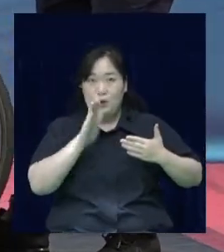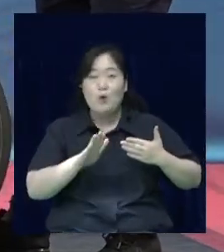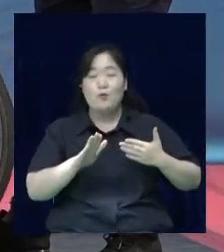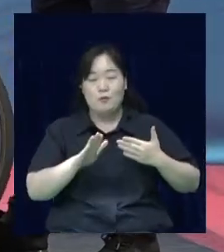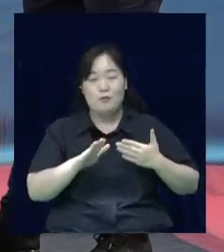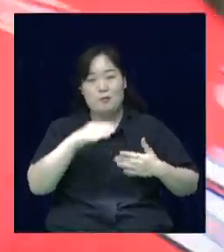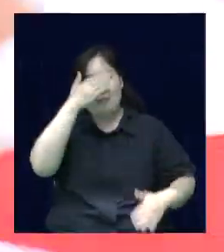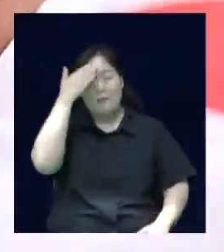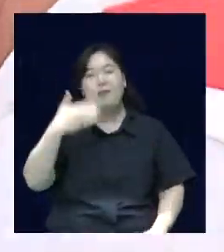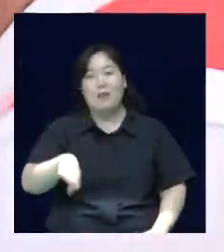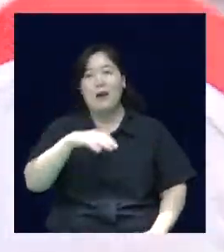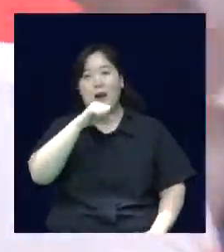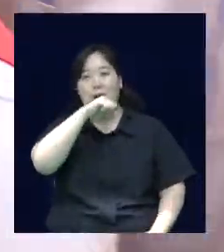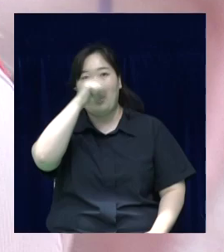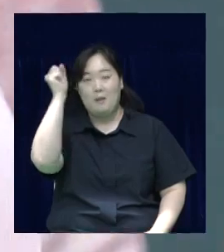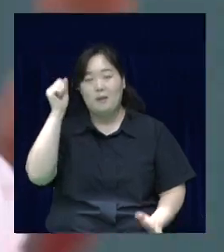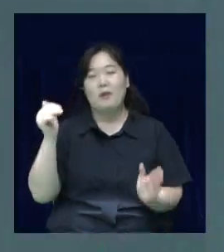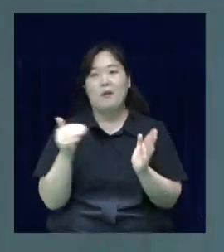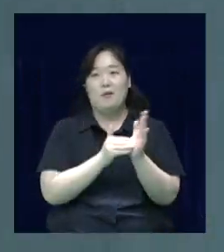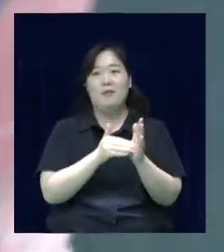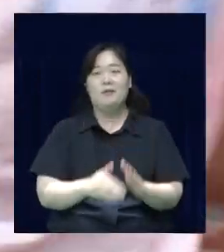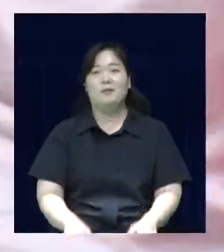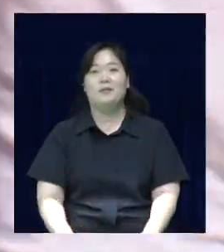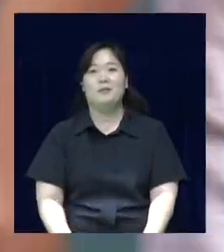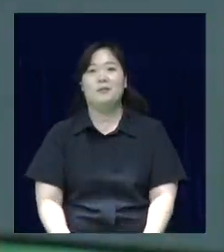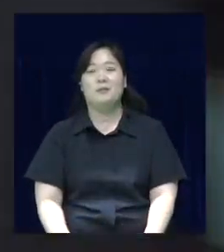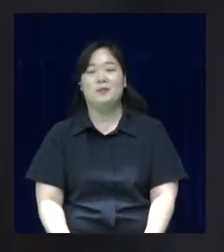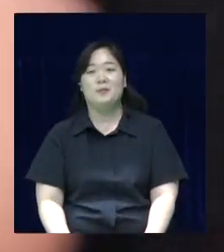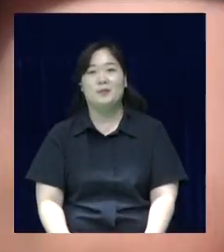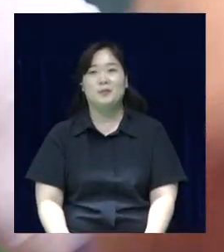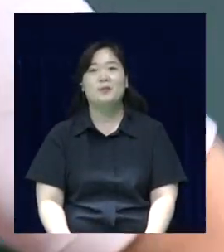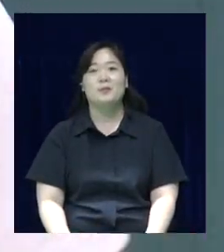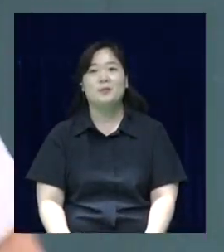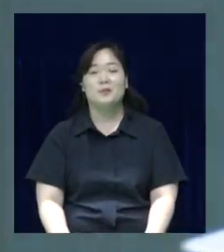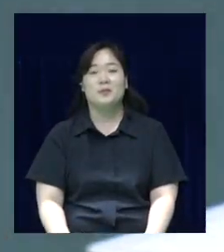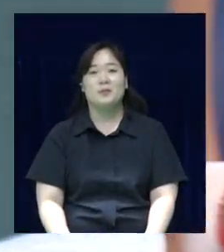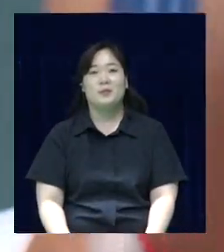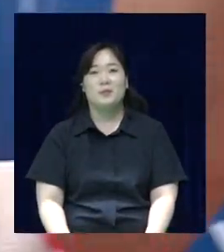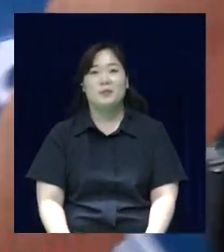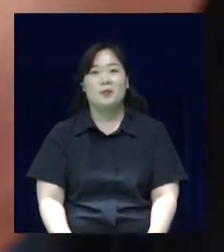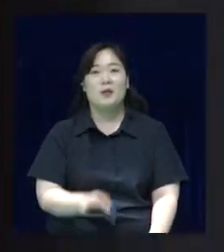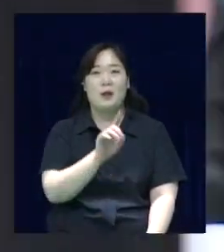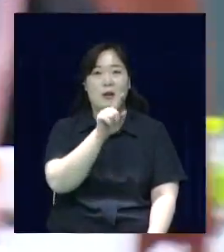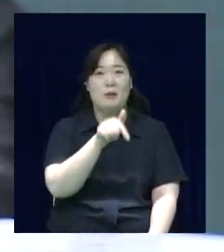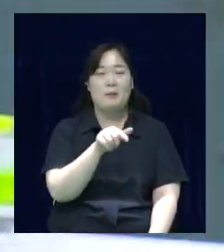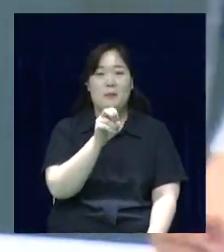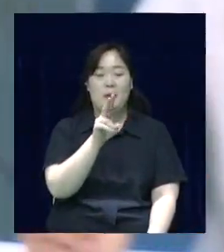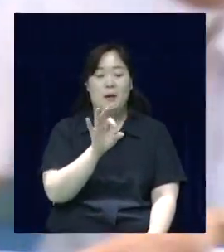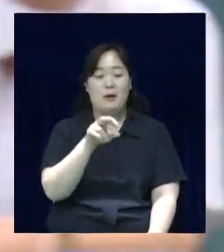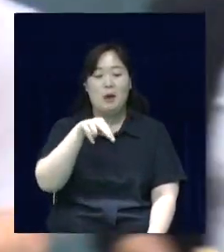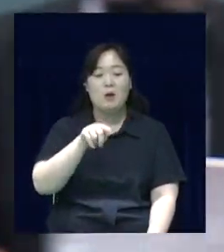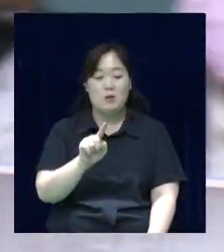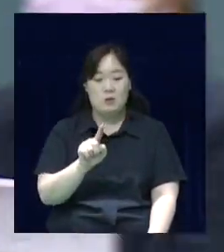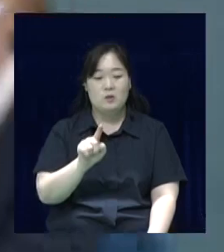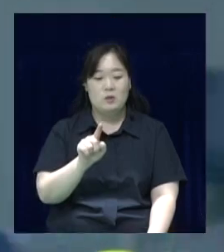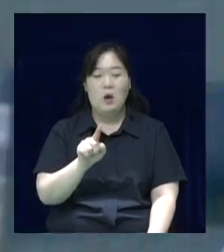신호를 주셨습니다. 세 명의 심판진이 예. 합격 신호를 주면서 예. 1차 시도를 성공한 박영서 선수고요. 예.